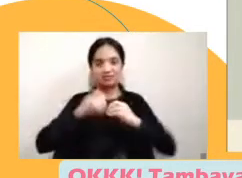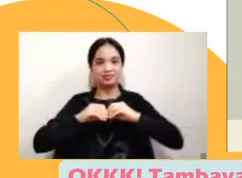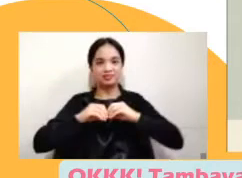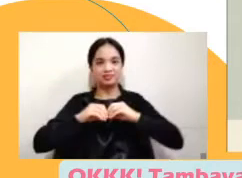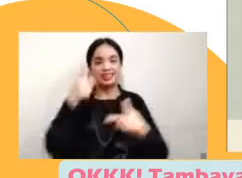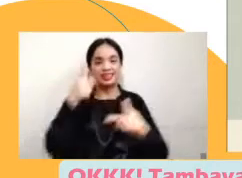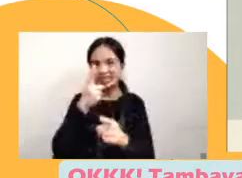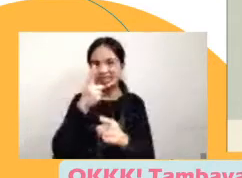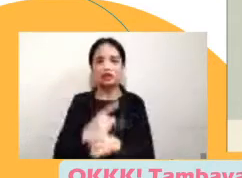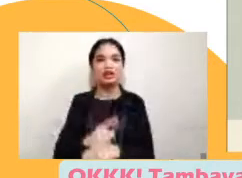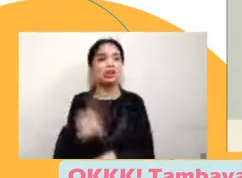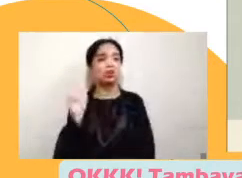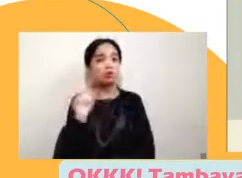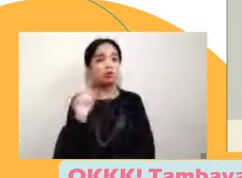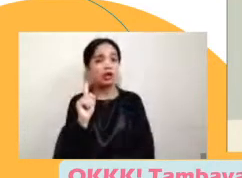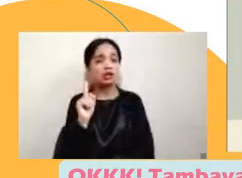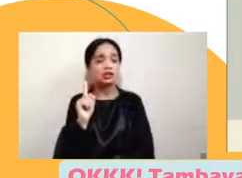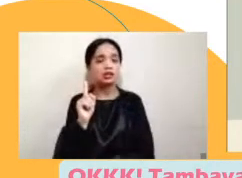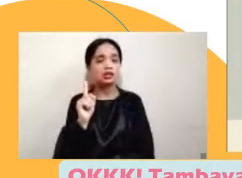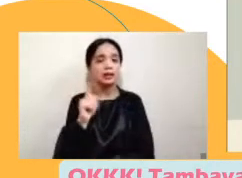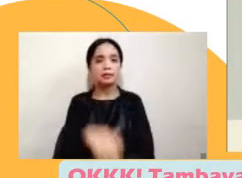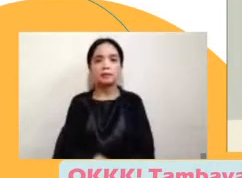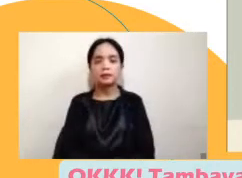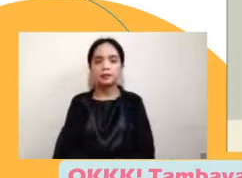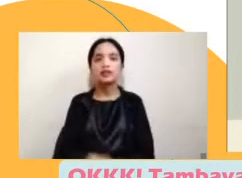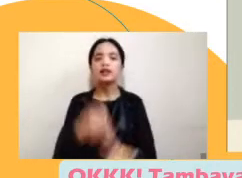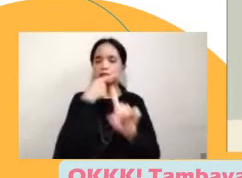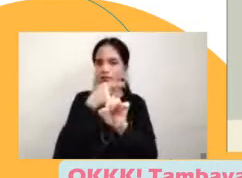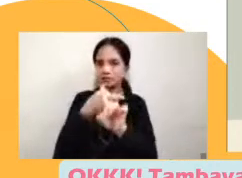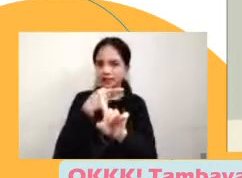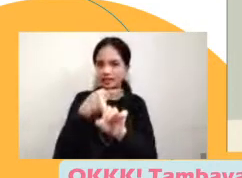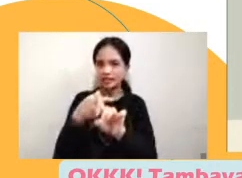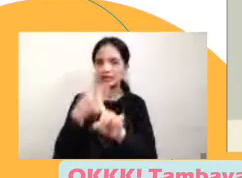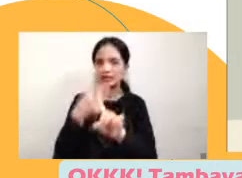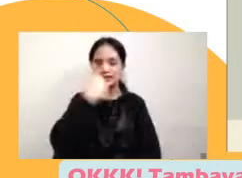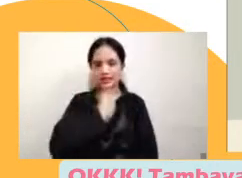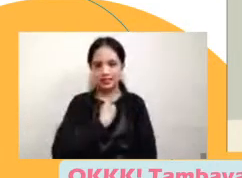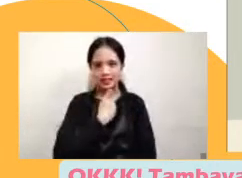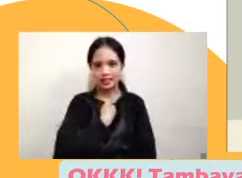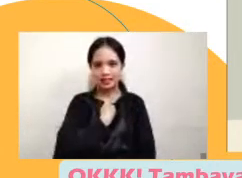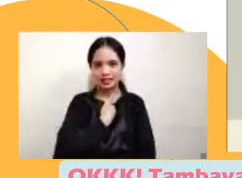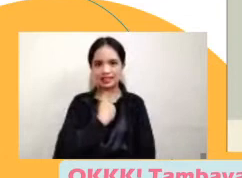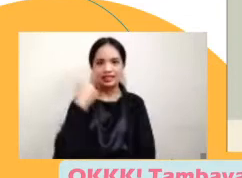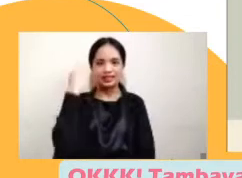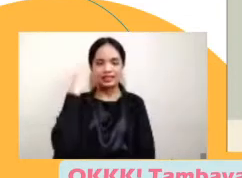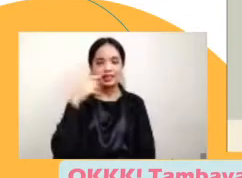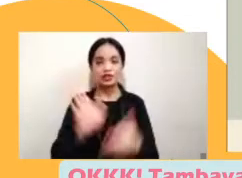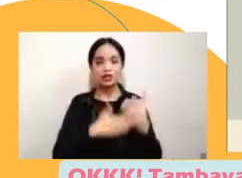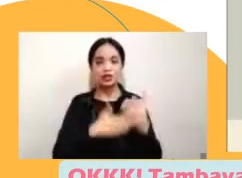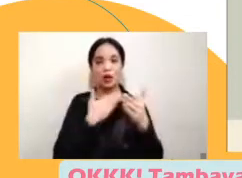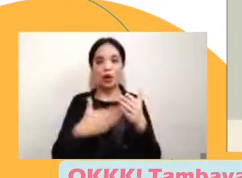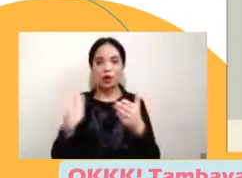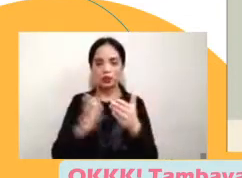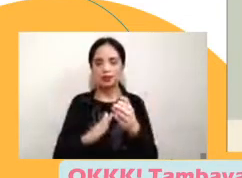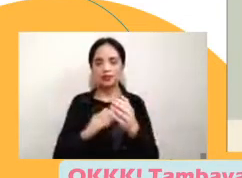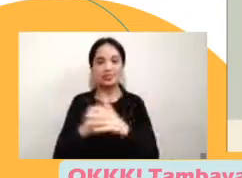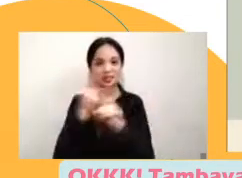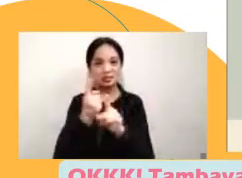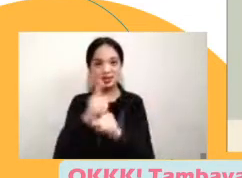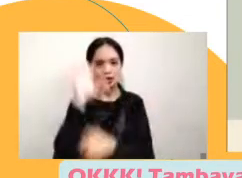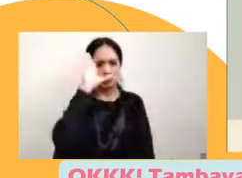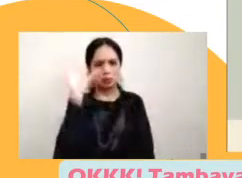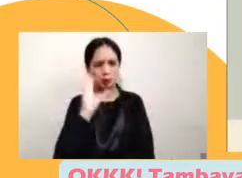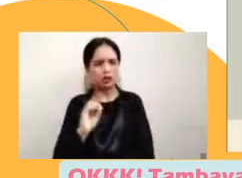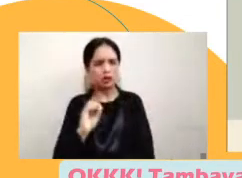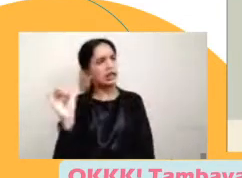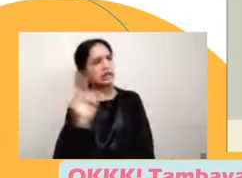At tatawagin natin itong positive self song, no? So, kasi 'di ba kakaiba, 'di ba? Dati parang